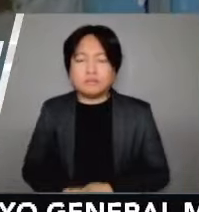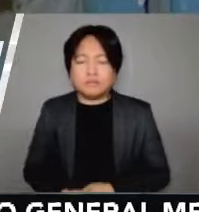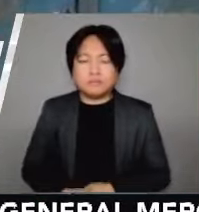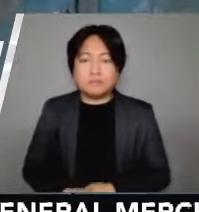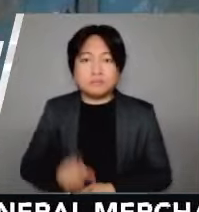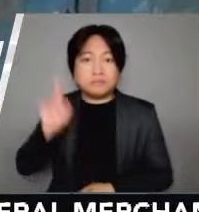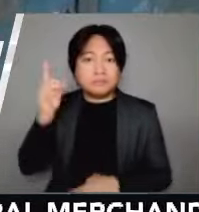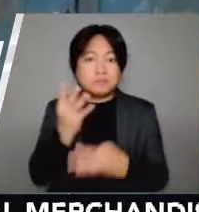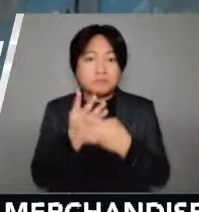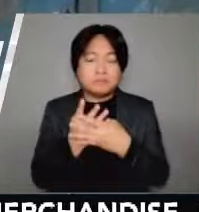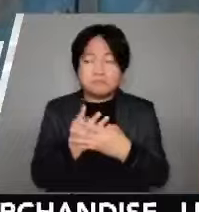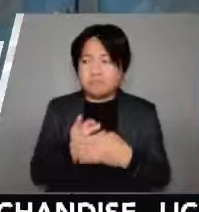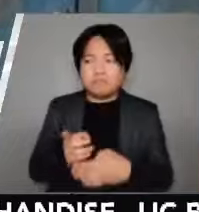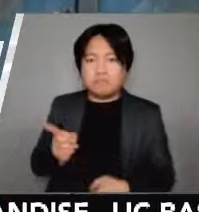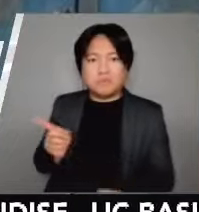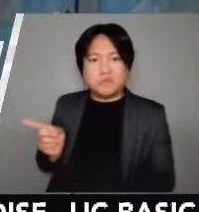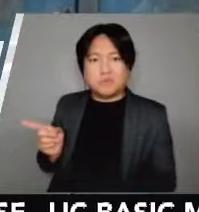ikaw